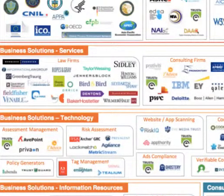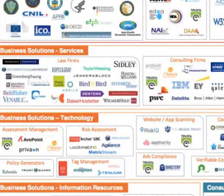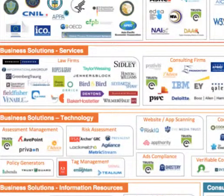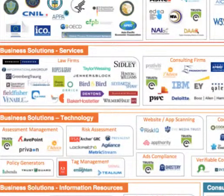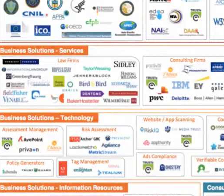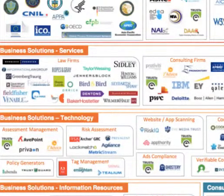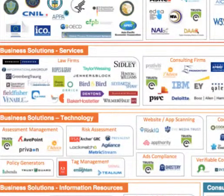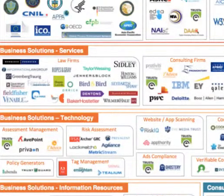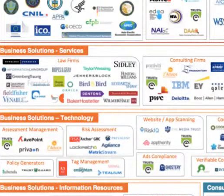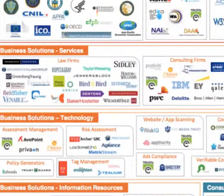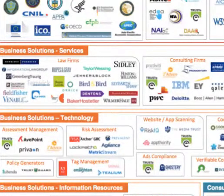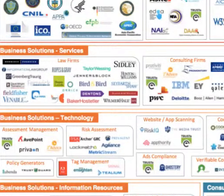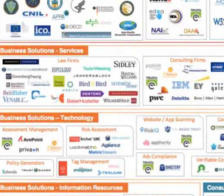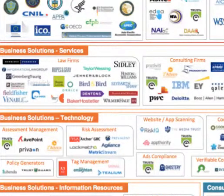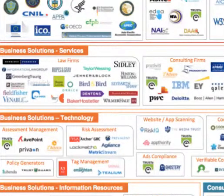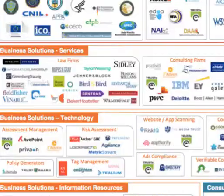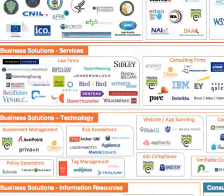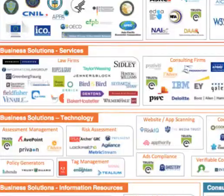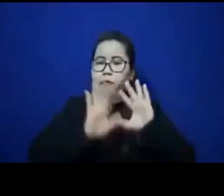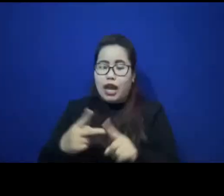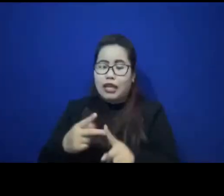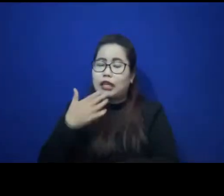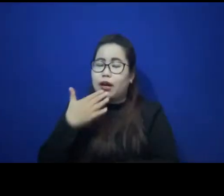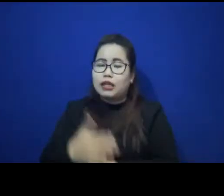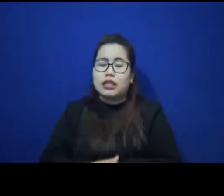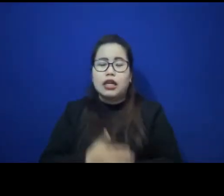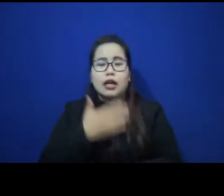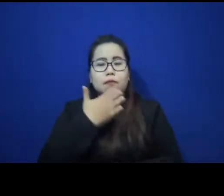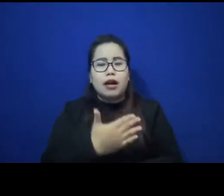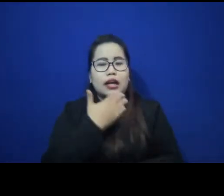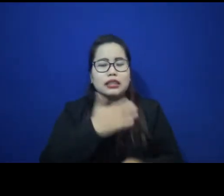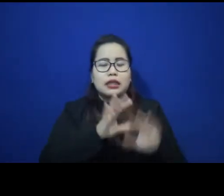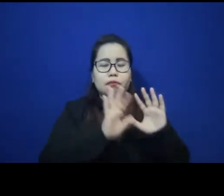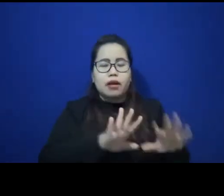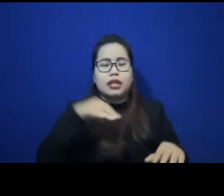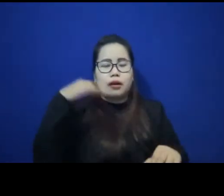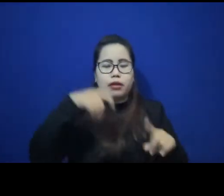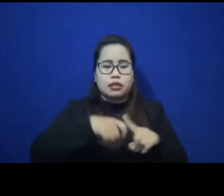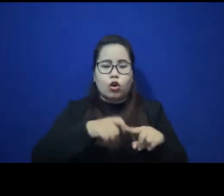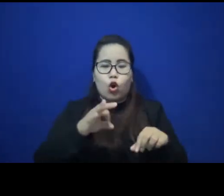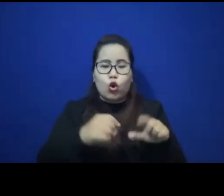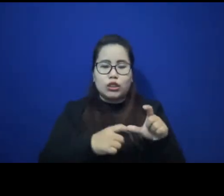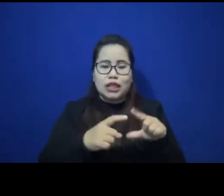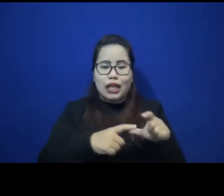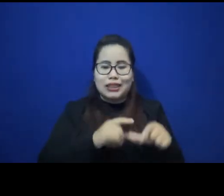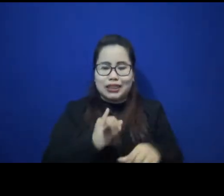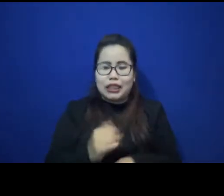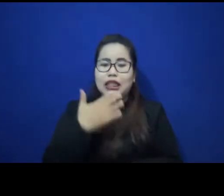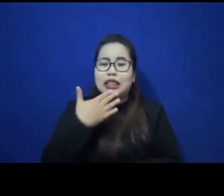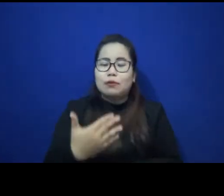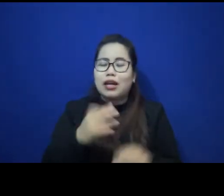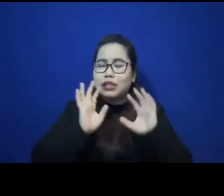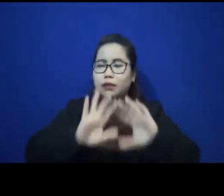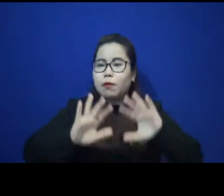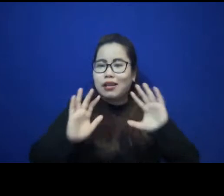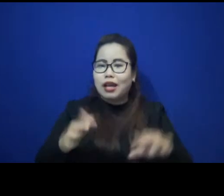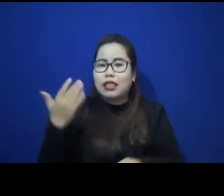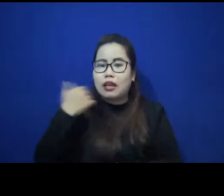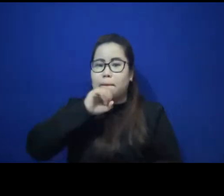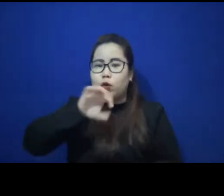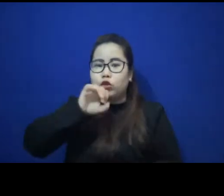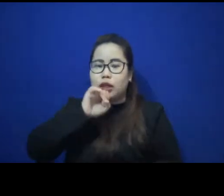kwali kan gempa parah terima kasih terima kasih banyak Mas Kosasih dana terima kasih eh banyak juga tadi